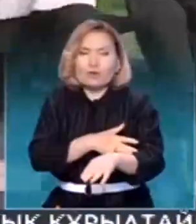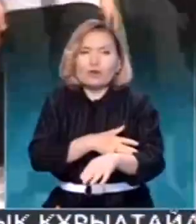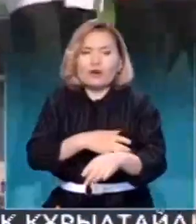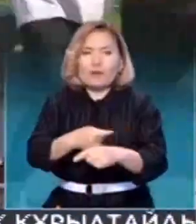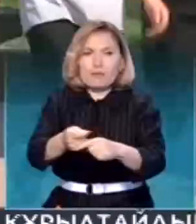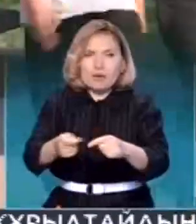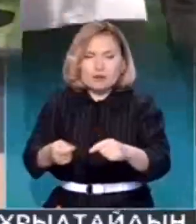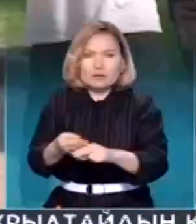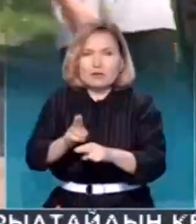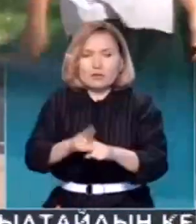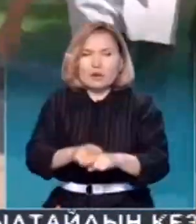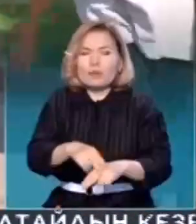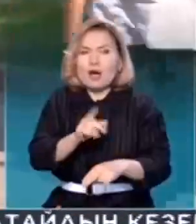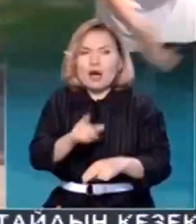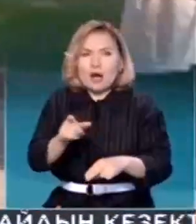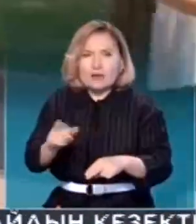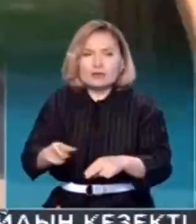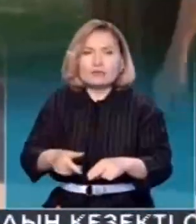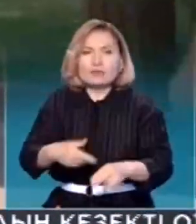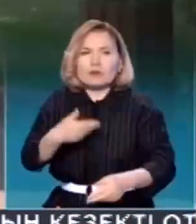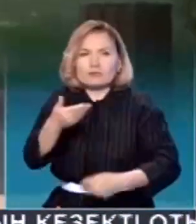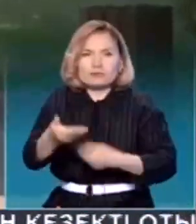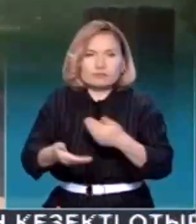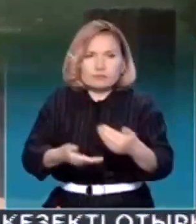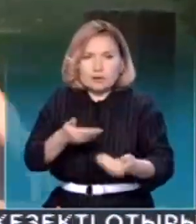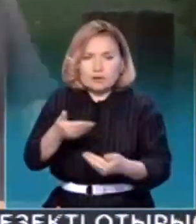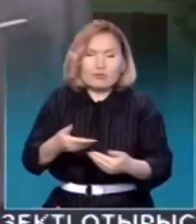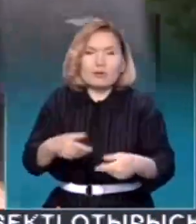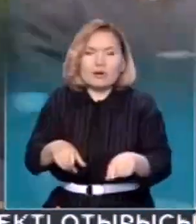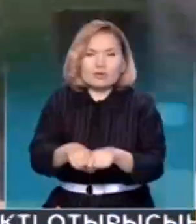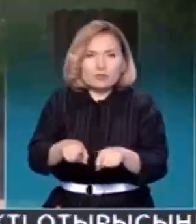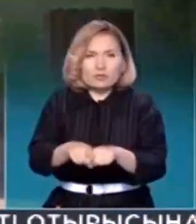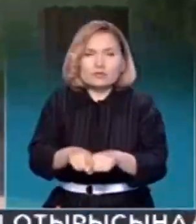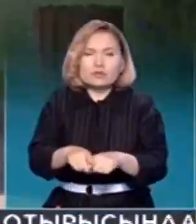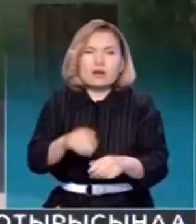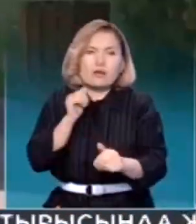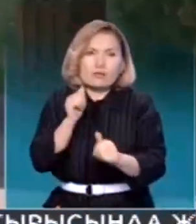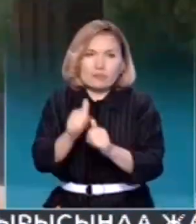қарқына басымыра. Сондықтан артық ақша жұмсамай